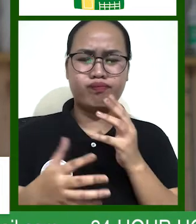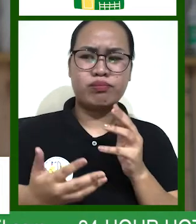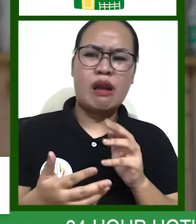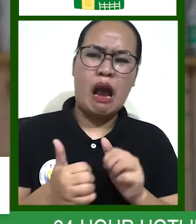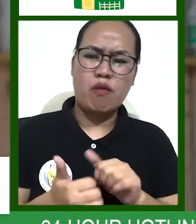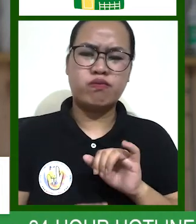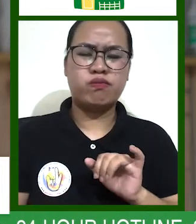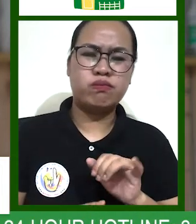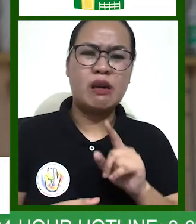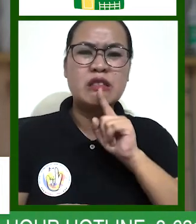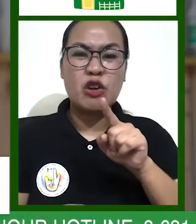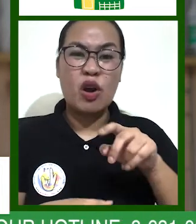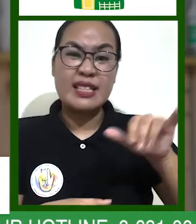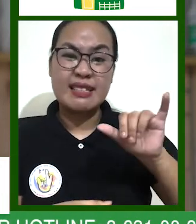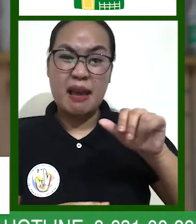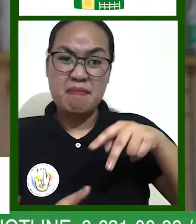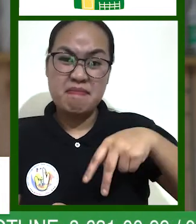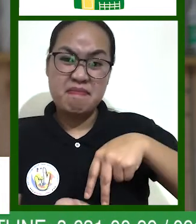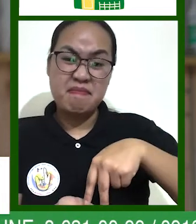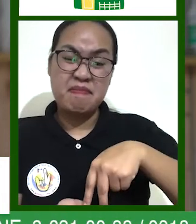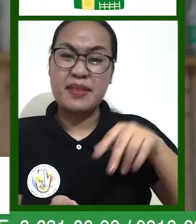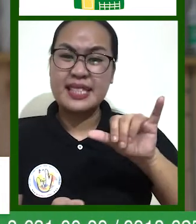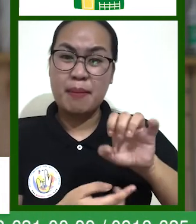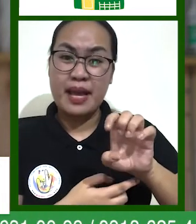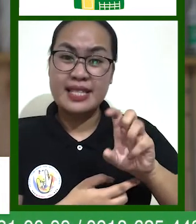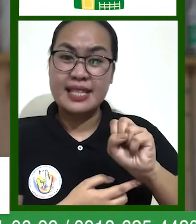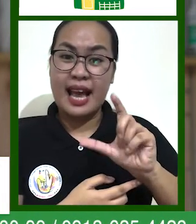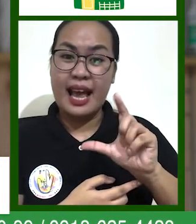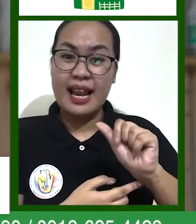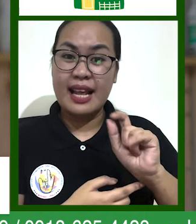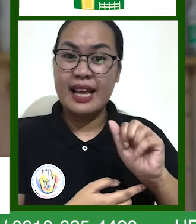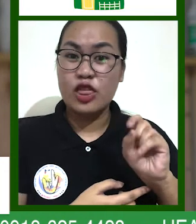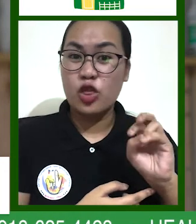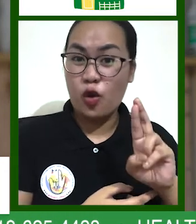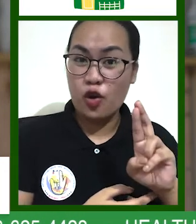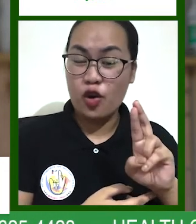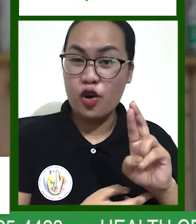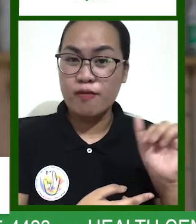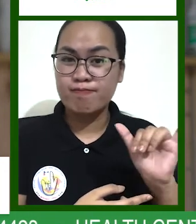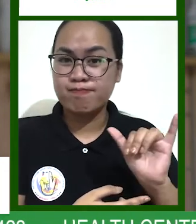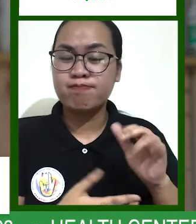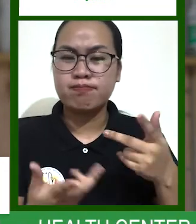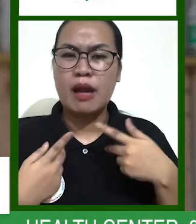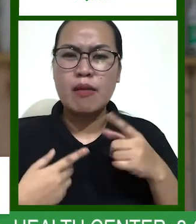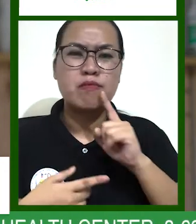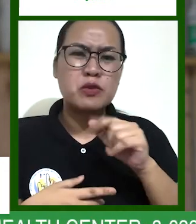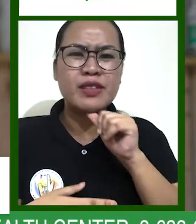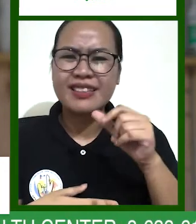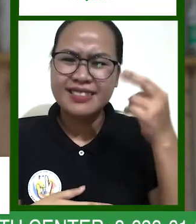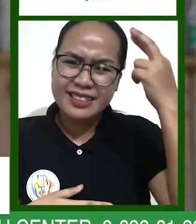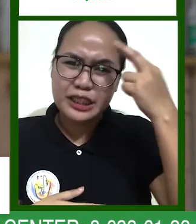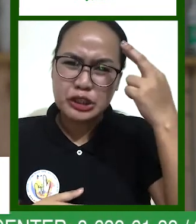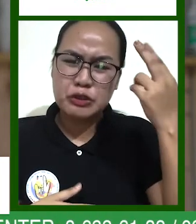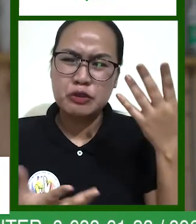na. Diba? Eh, again, no, sinasabi, hindi naman natin sinasabi na yun lang ang rason kaya kumakalat ng COVID. Pero again,